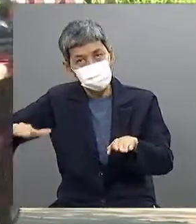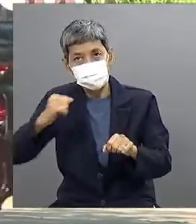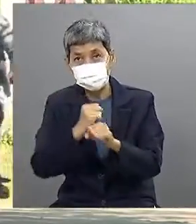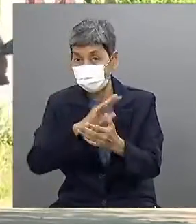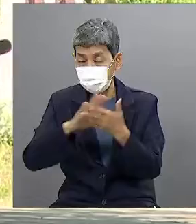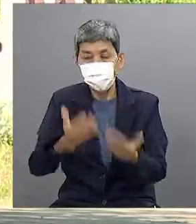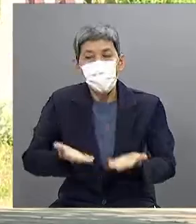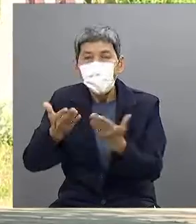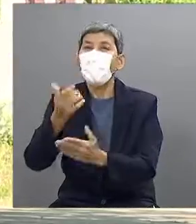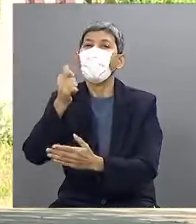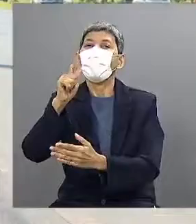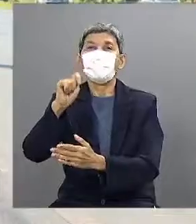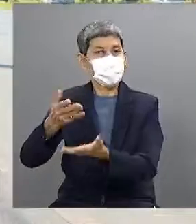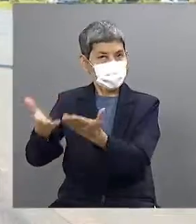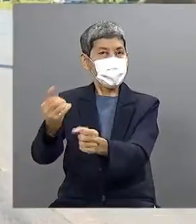ต.